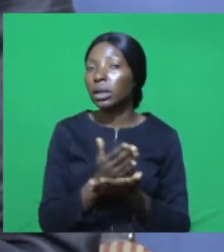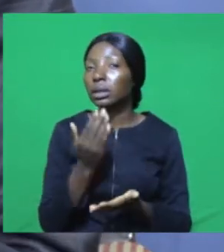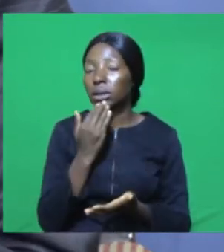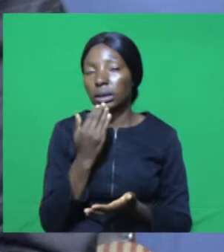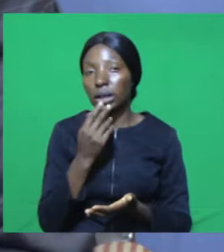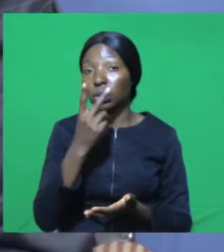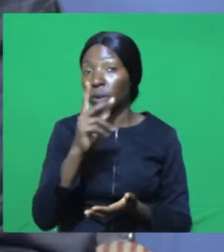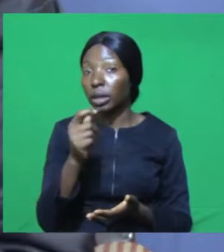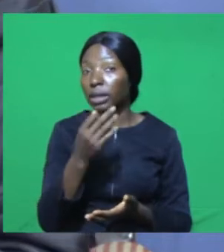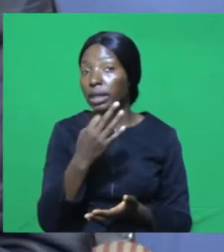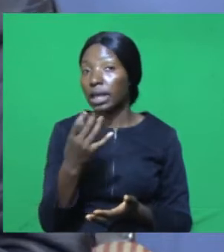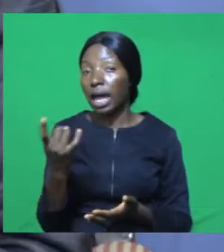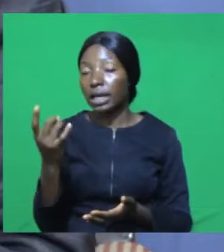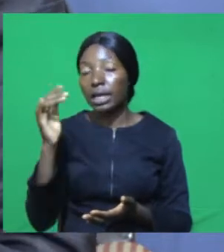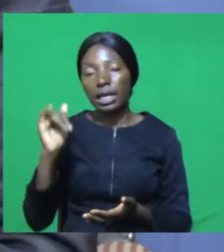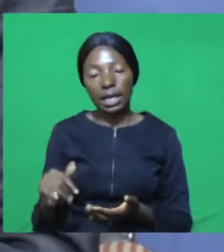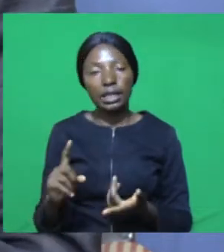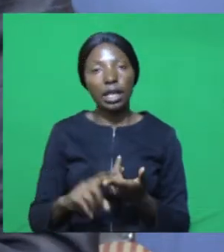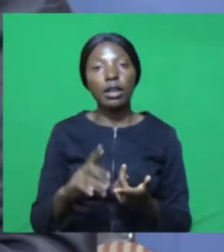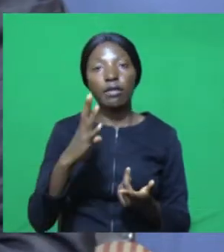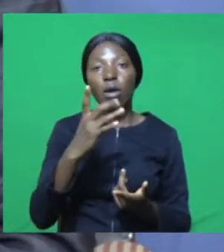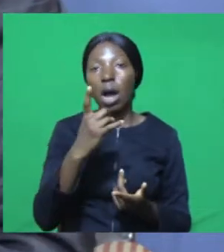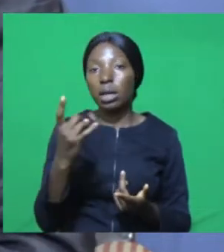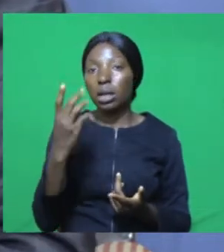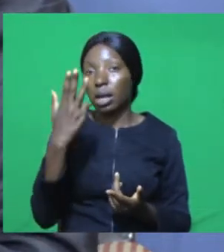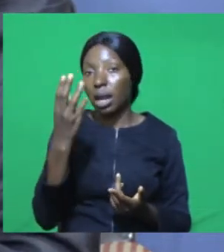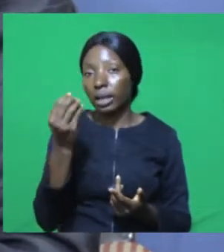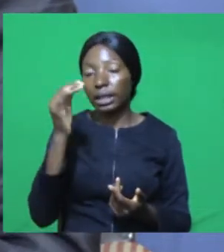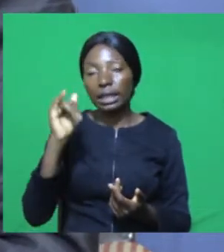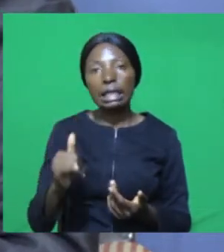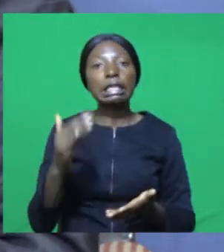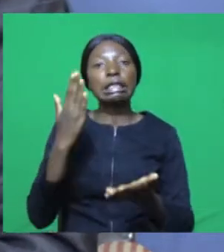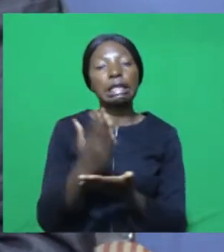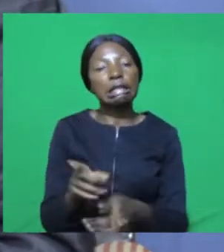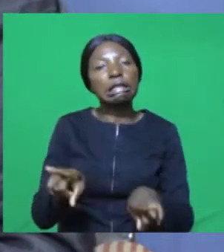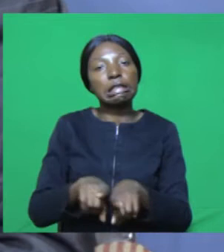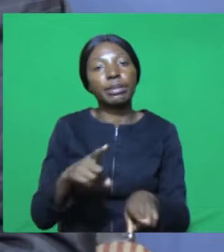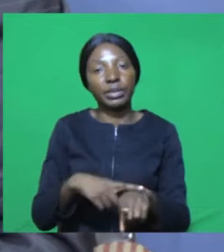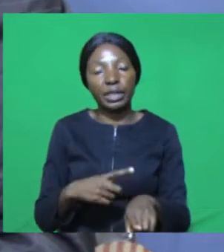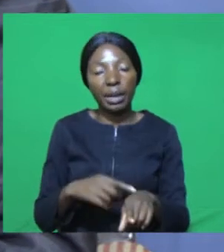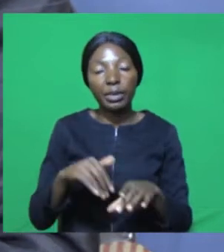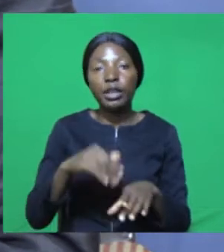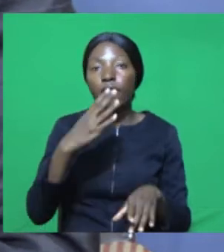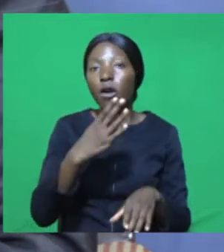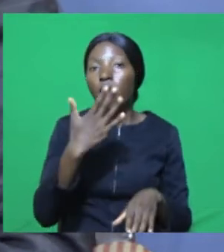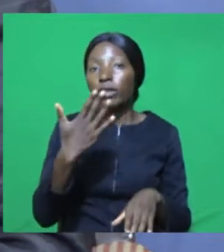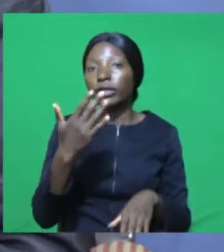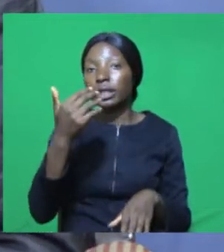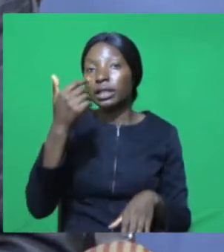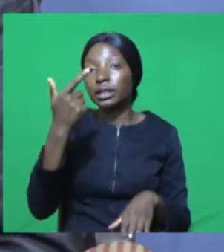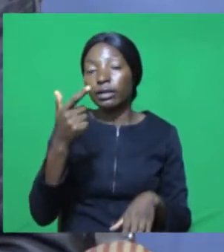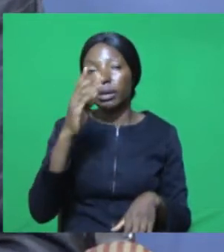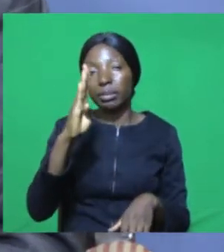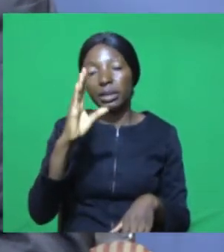kuti 2300 years ne 490 years dzikutanga nguva imwe chete muna